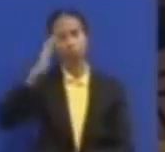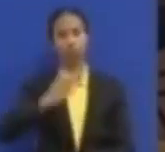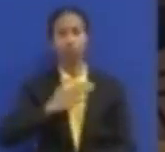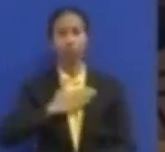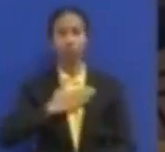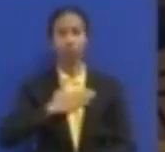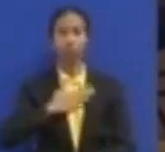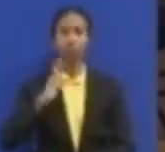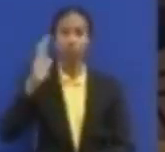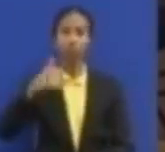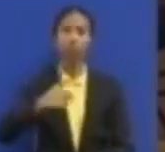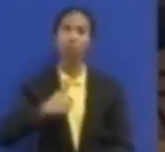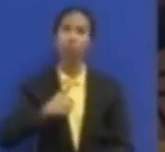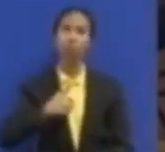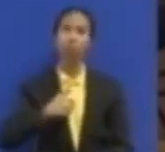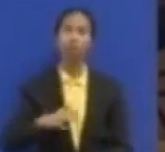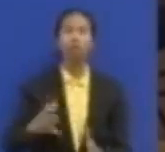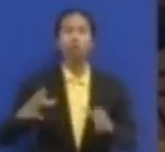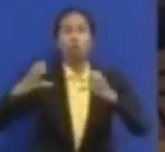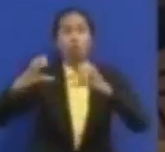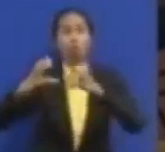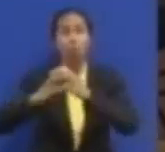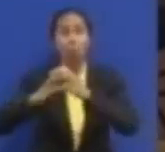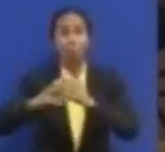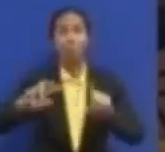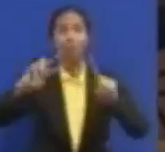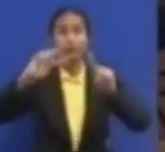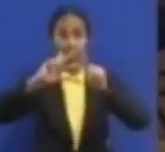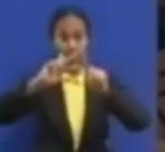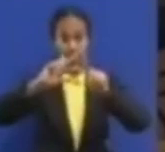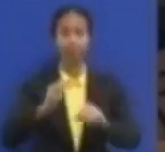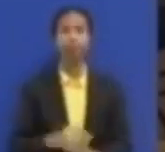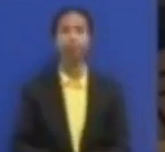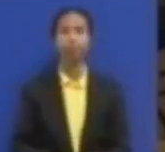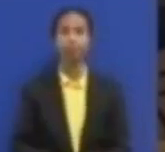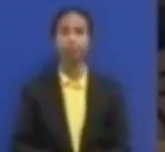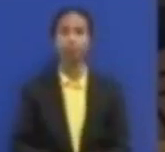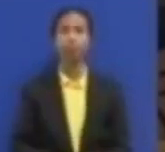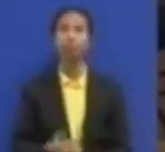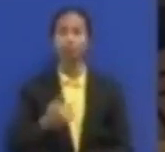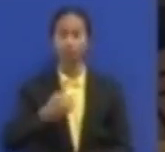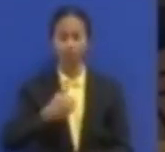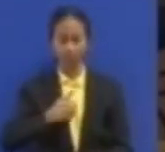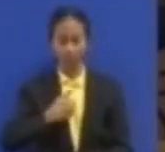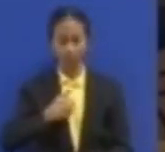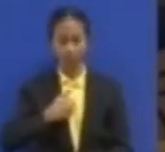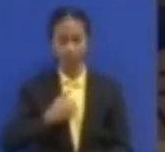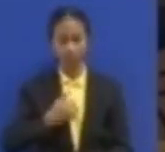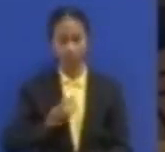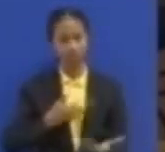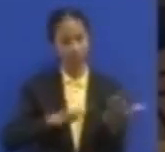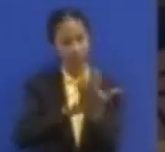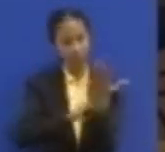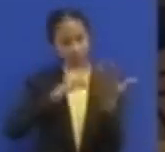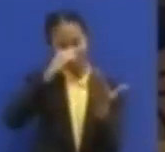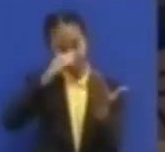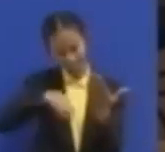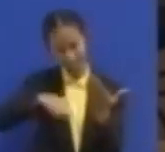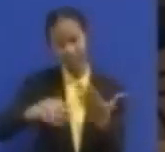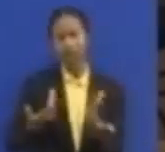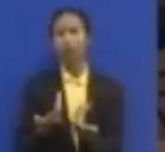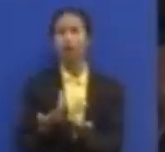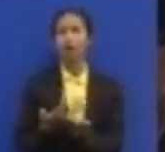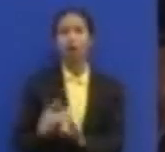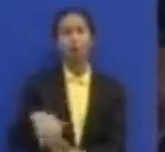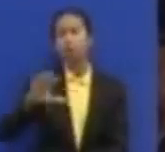ชื่อพรรคอนาคตใหม่ท่านประธานที่เคารพครับประเทศเรานั้นไม่มีสภาผู้แทนราษฎรมา